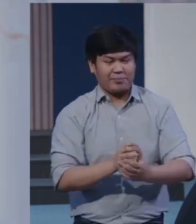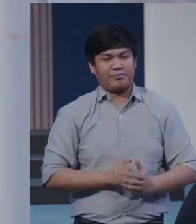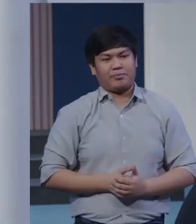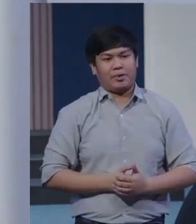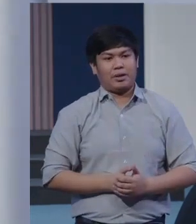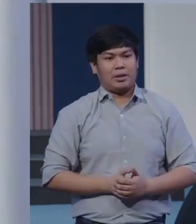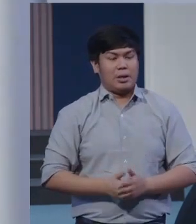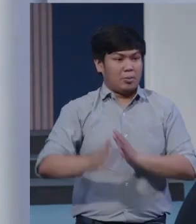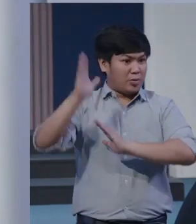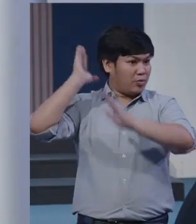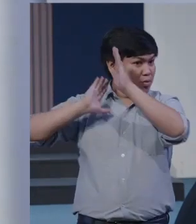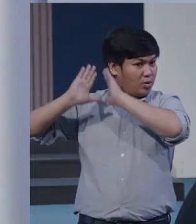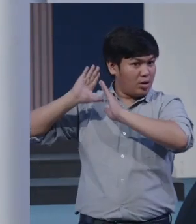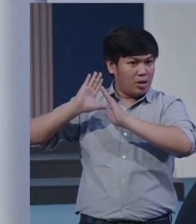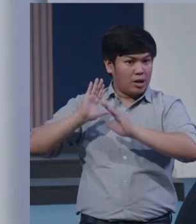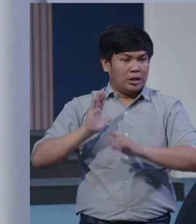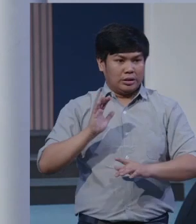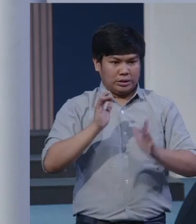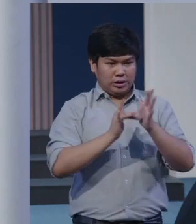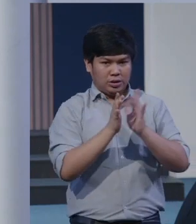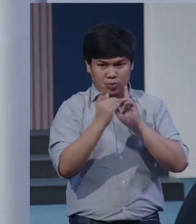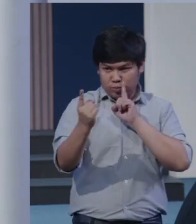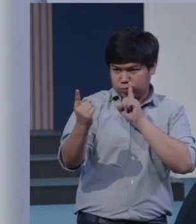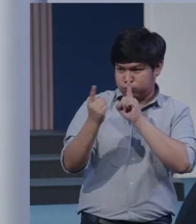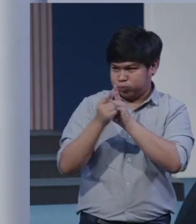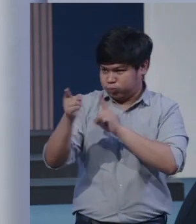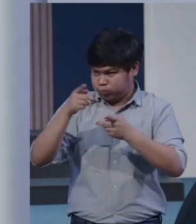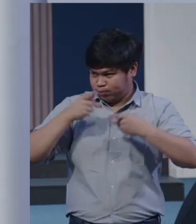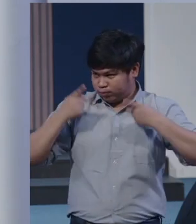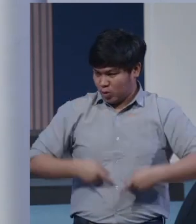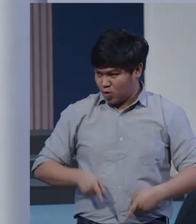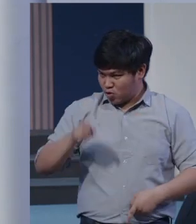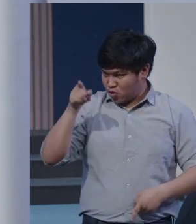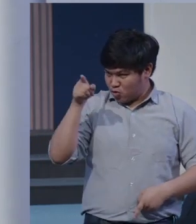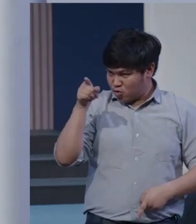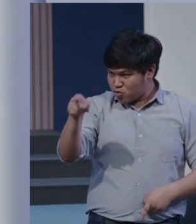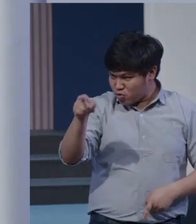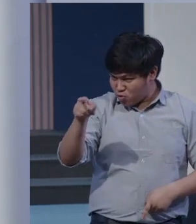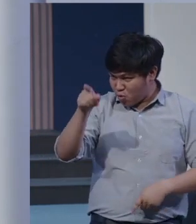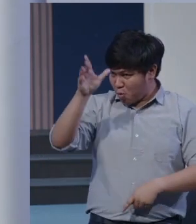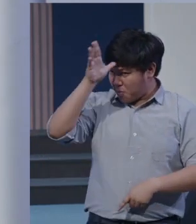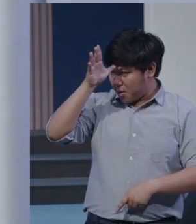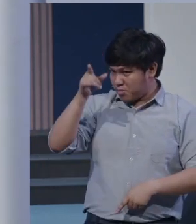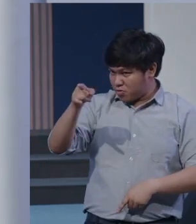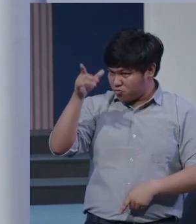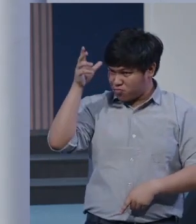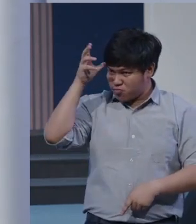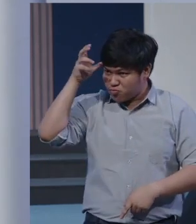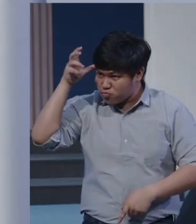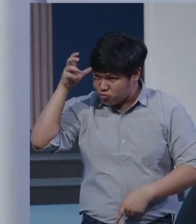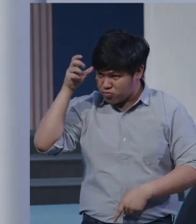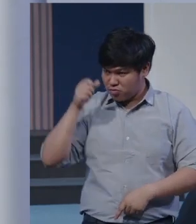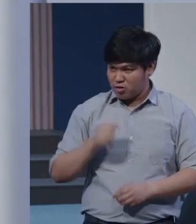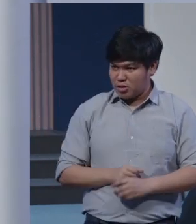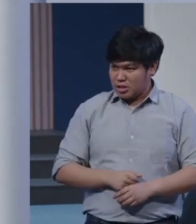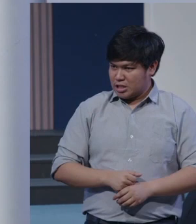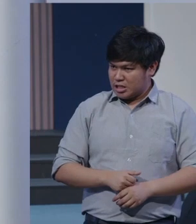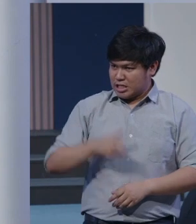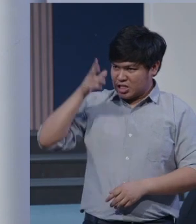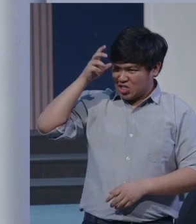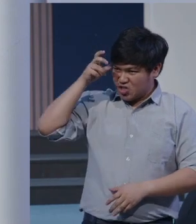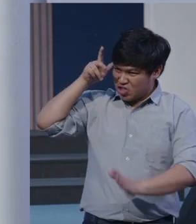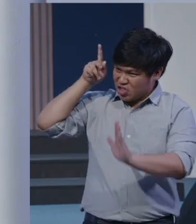the devil and your Will is to do your father's desire He was a Murderer From the